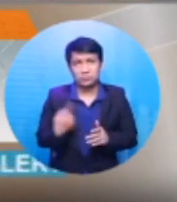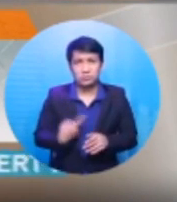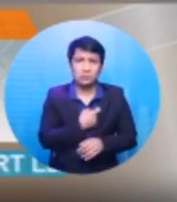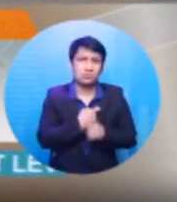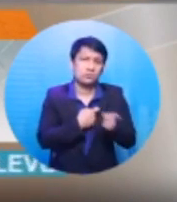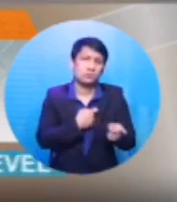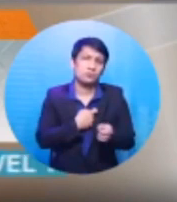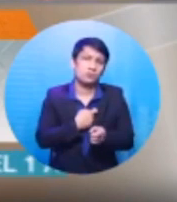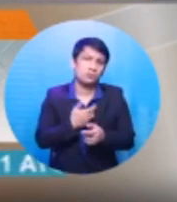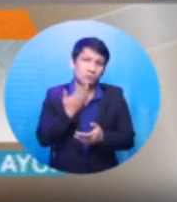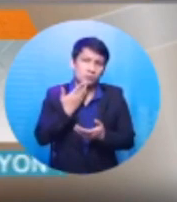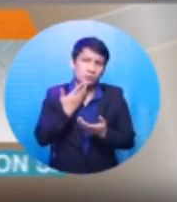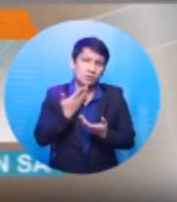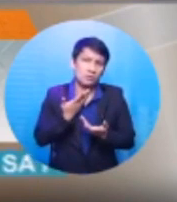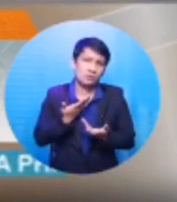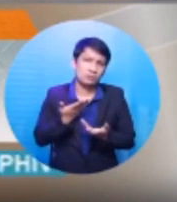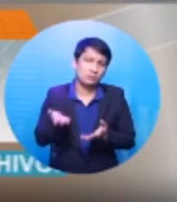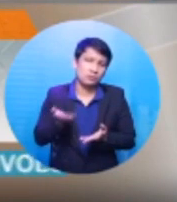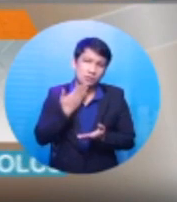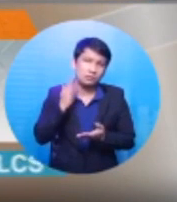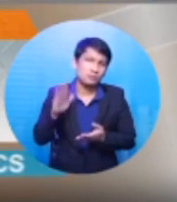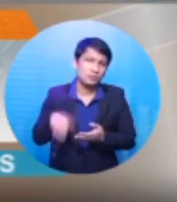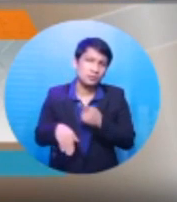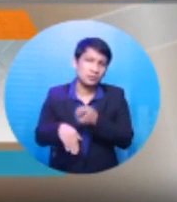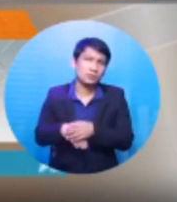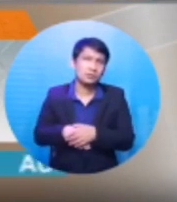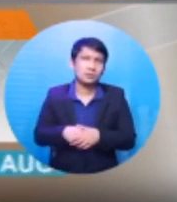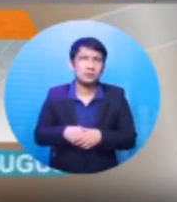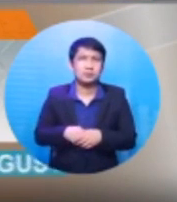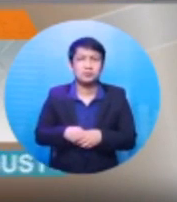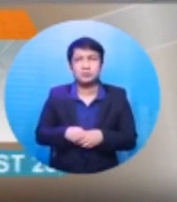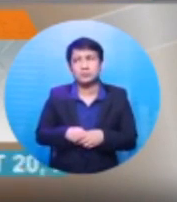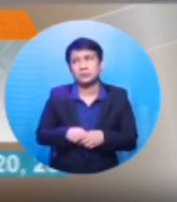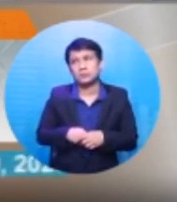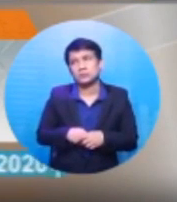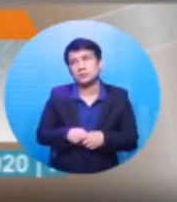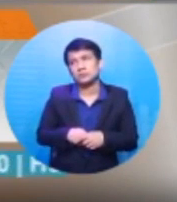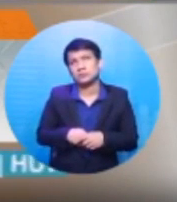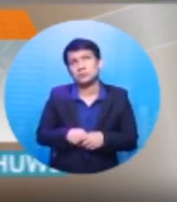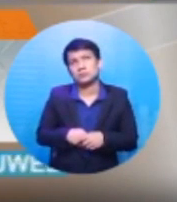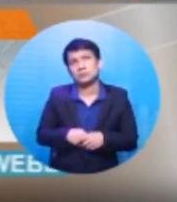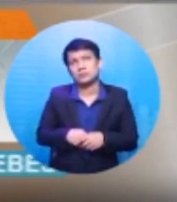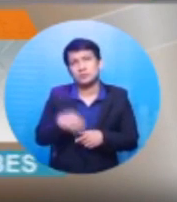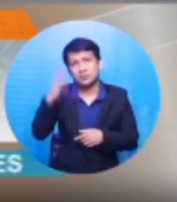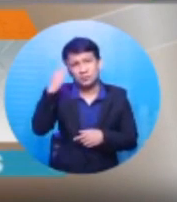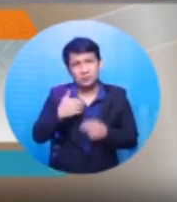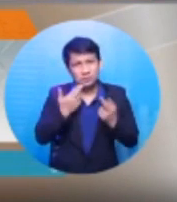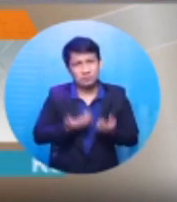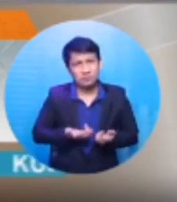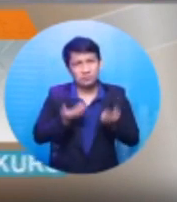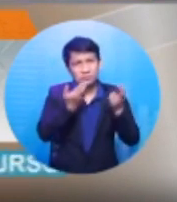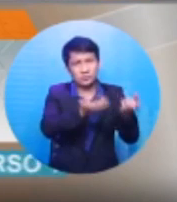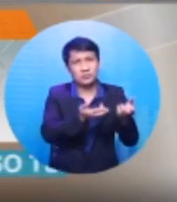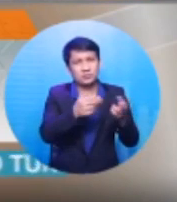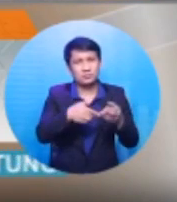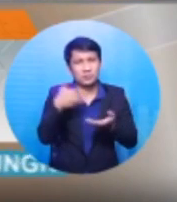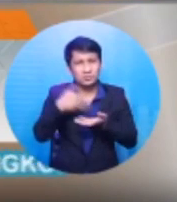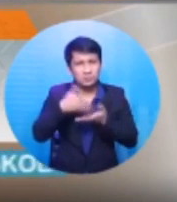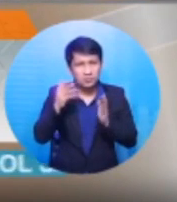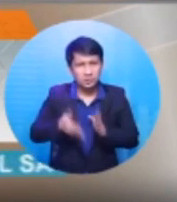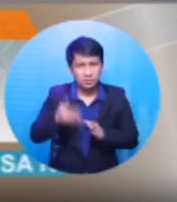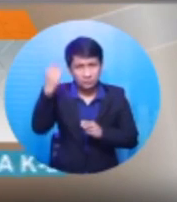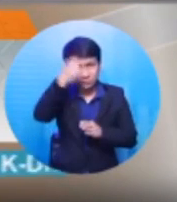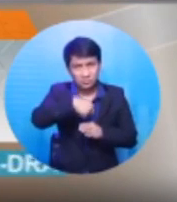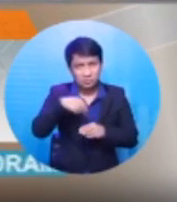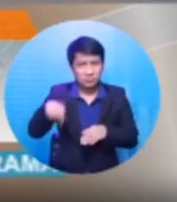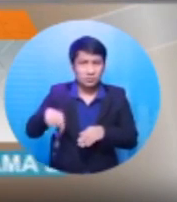po siyang utang na loob. Okay. Ba't mo kasi, ma'am, nirekomenda na mag-aral sa Australia?